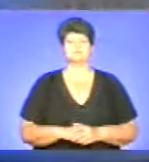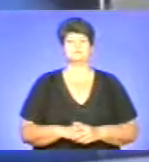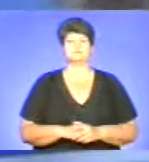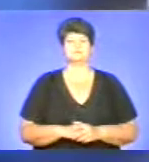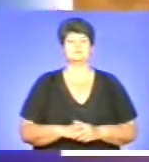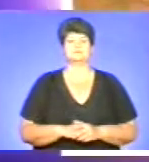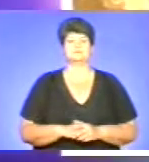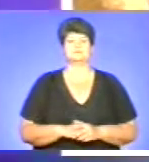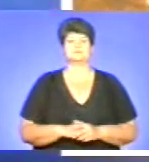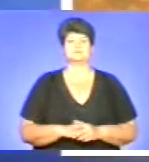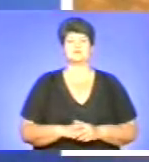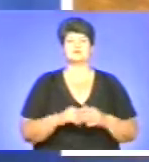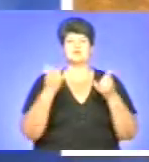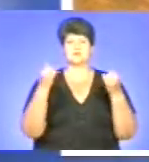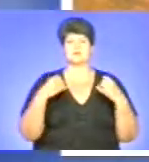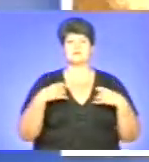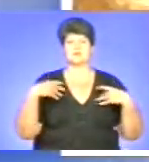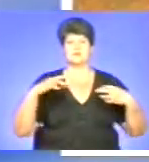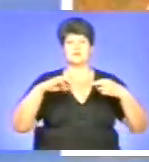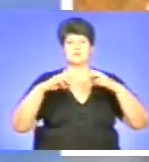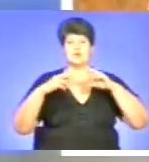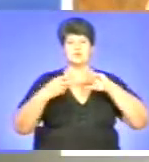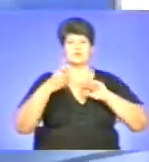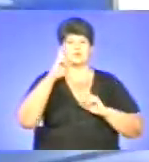послуг сьогодні свято Преображення